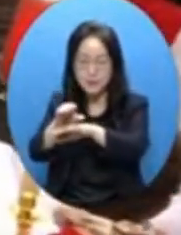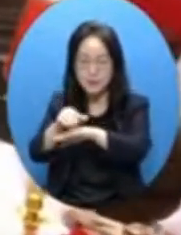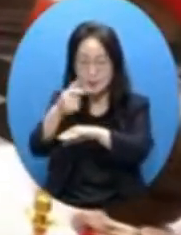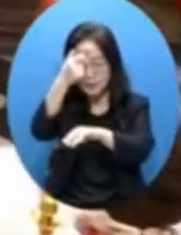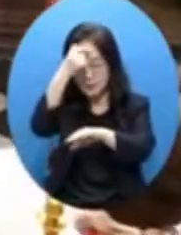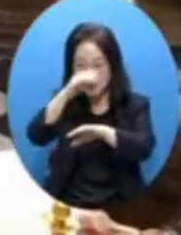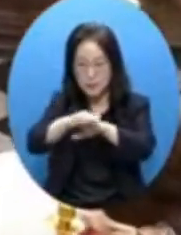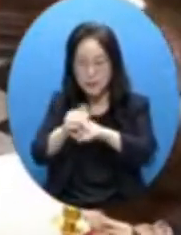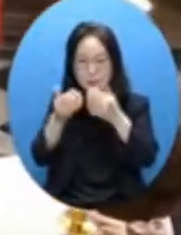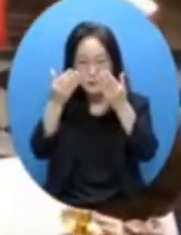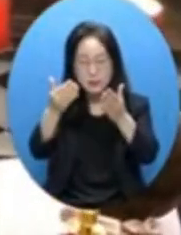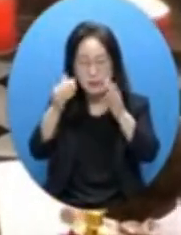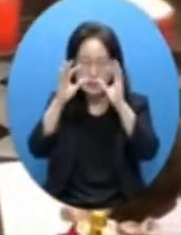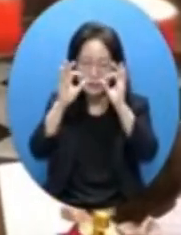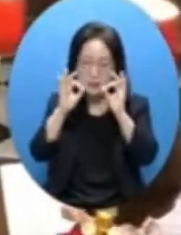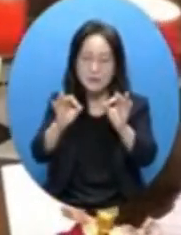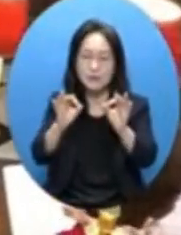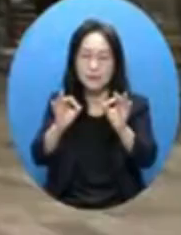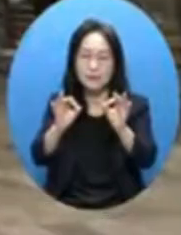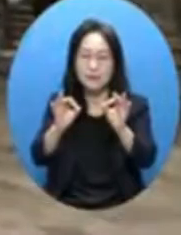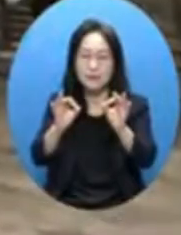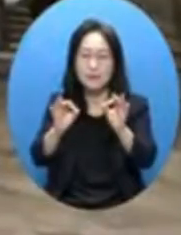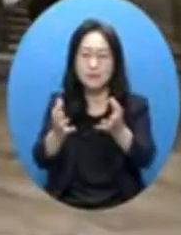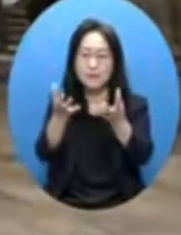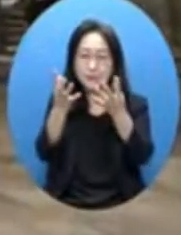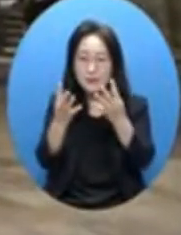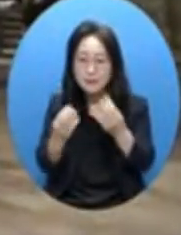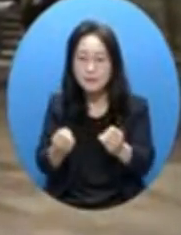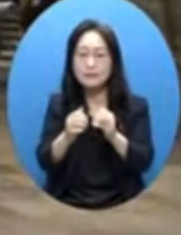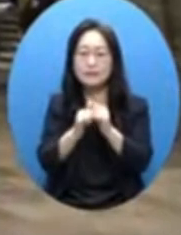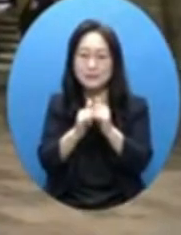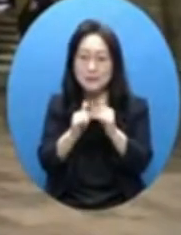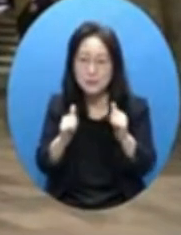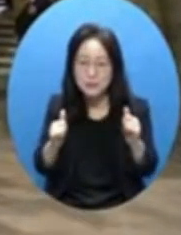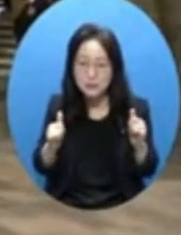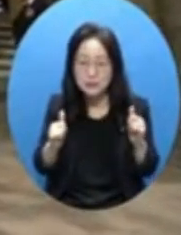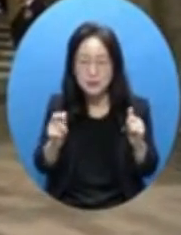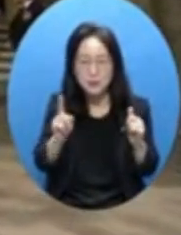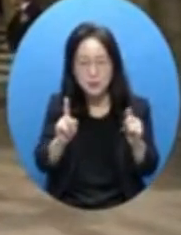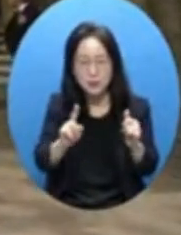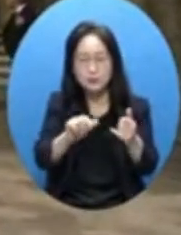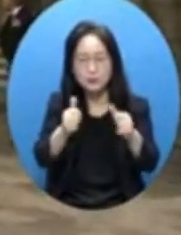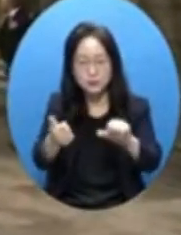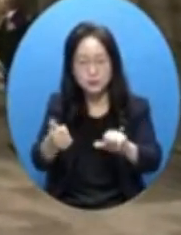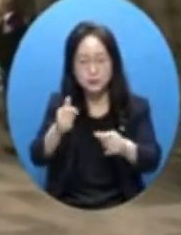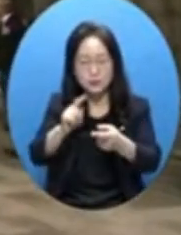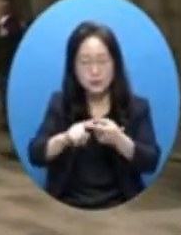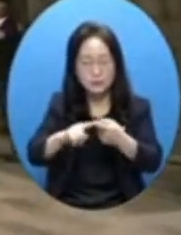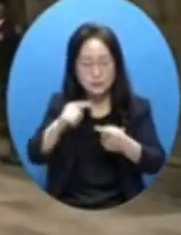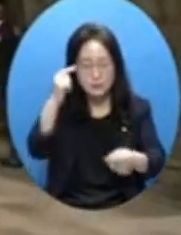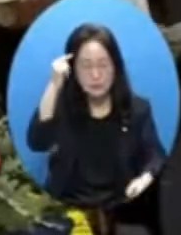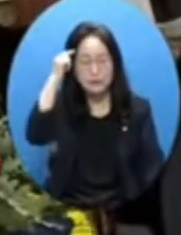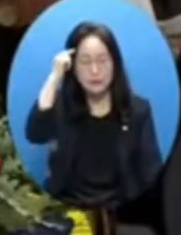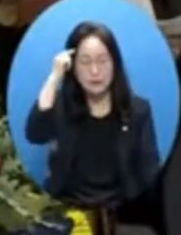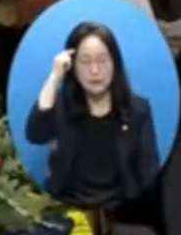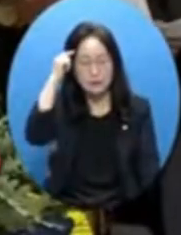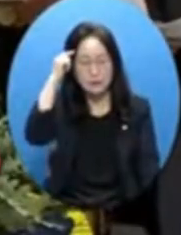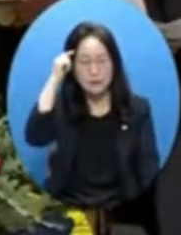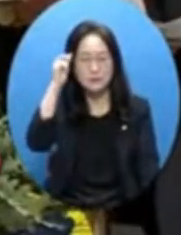이렇게 지켜보면서 많은 사람들이 죽음에 대해서 생각을 했을 것이라 생각합니다.